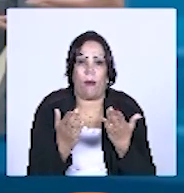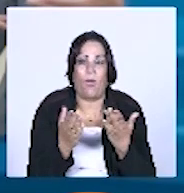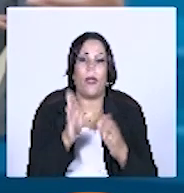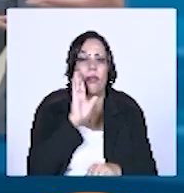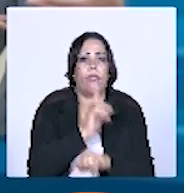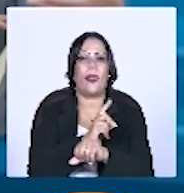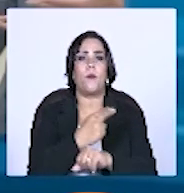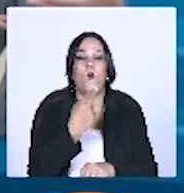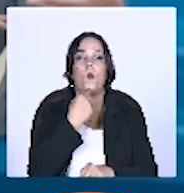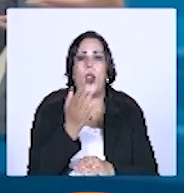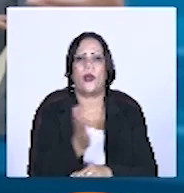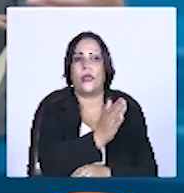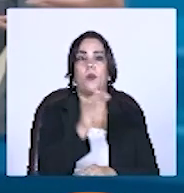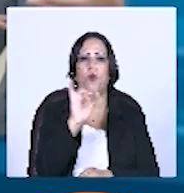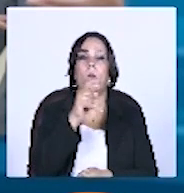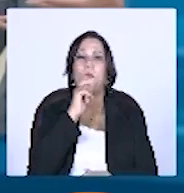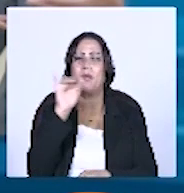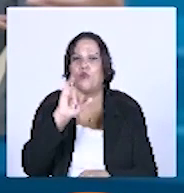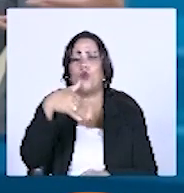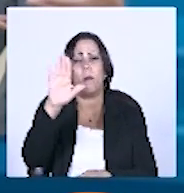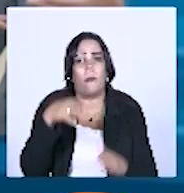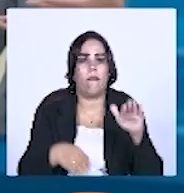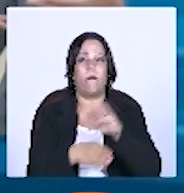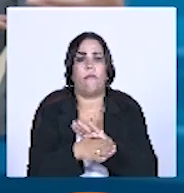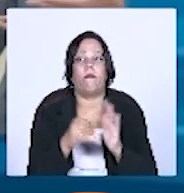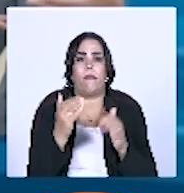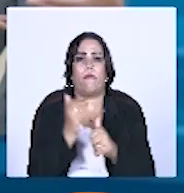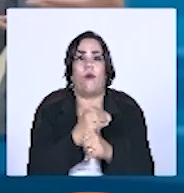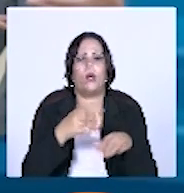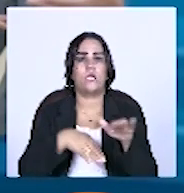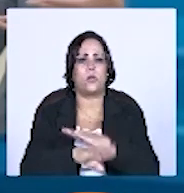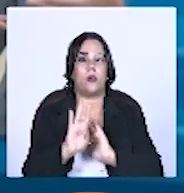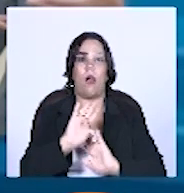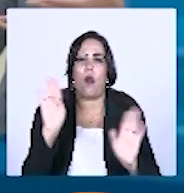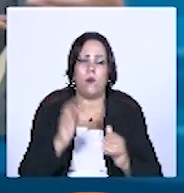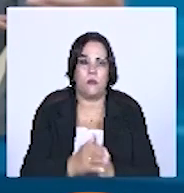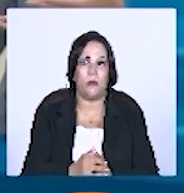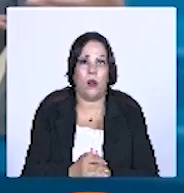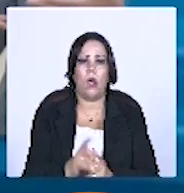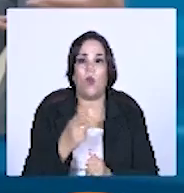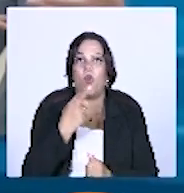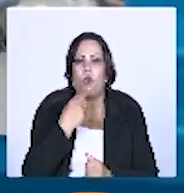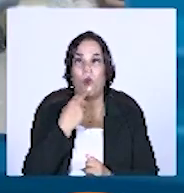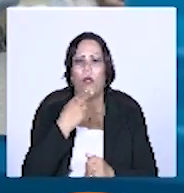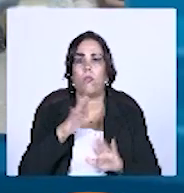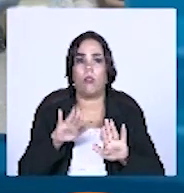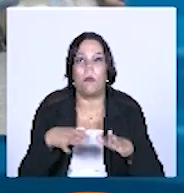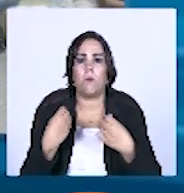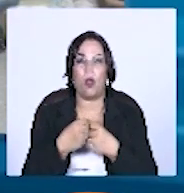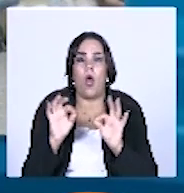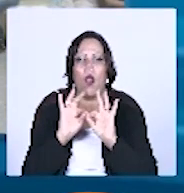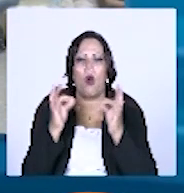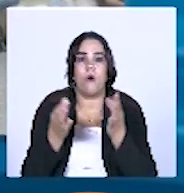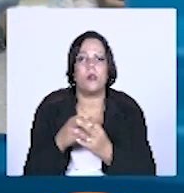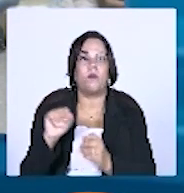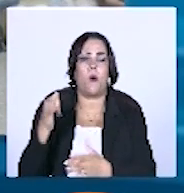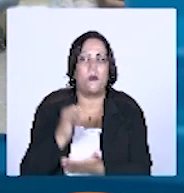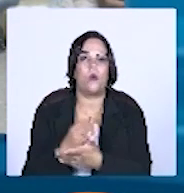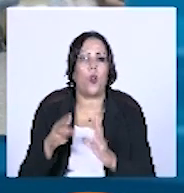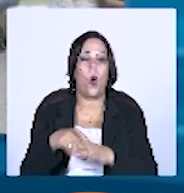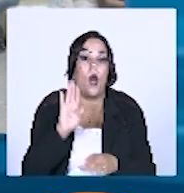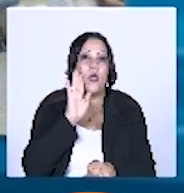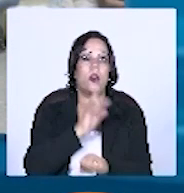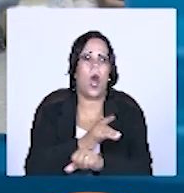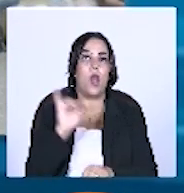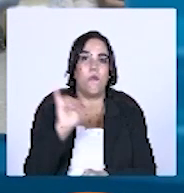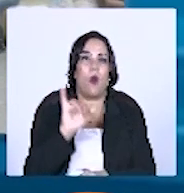كده من وجهه نظرهم في الاخر هتتجوز واحد من القريه وخلاص لكن الولد هيفضل جنب اسرته ويعلوها فالتعليم